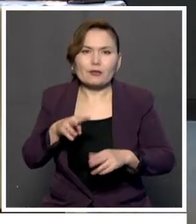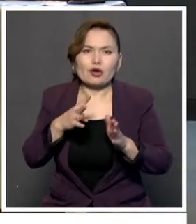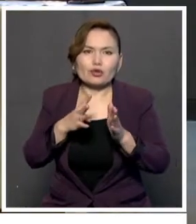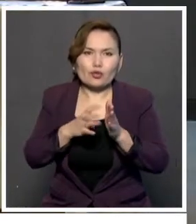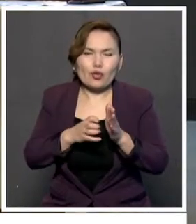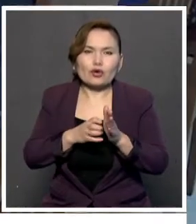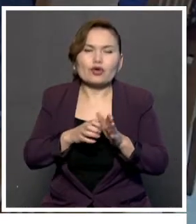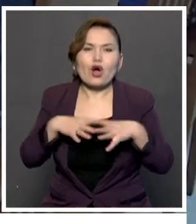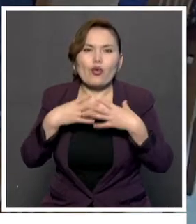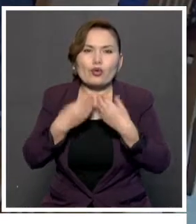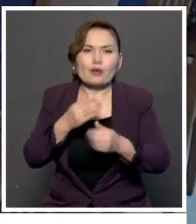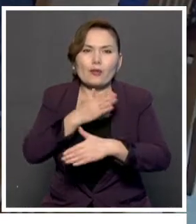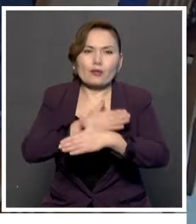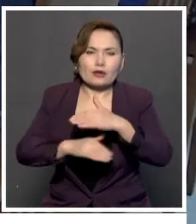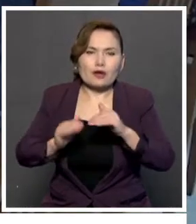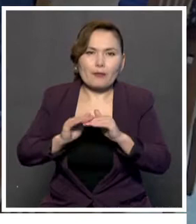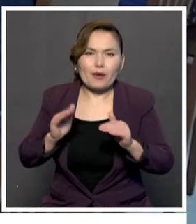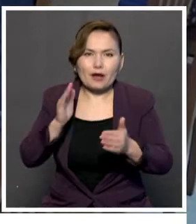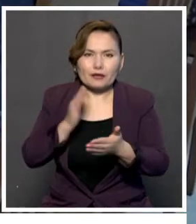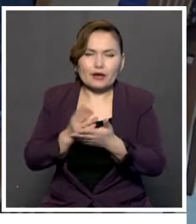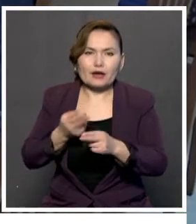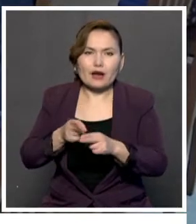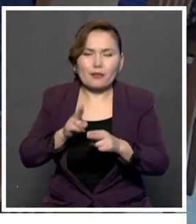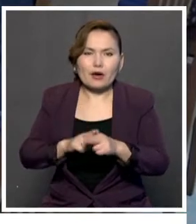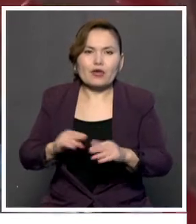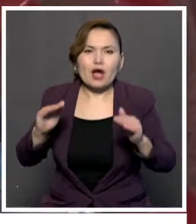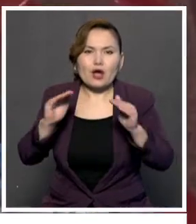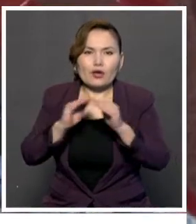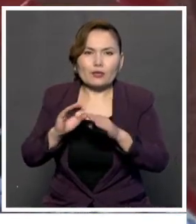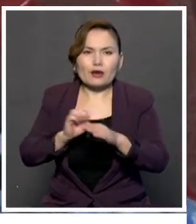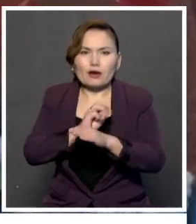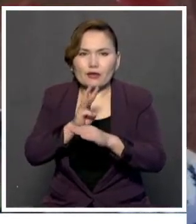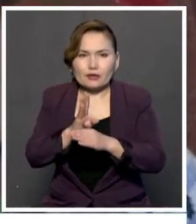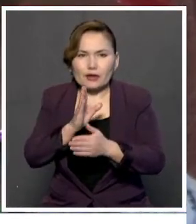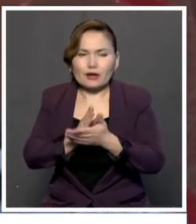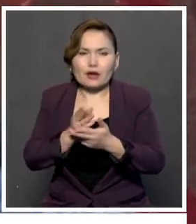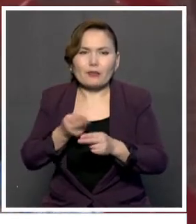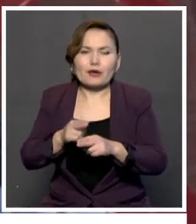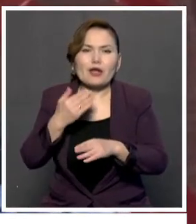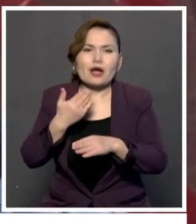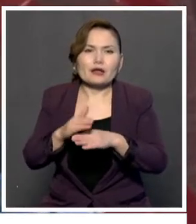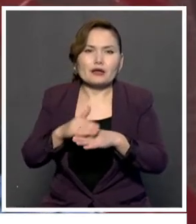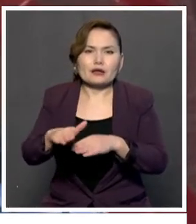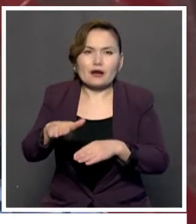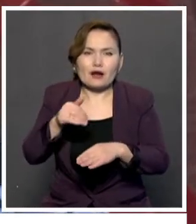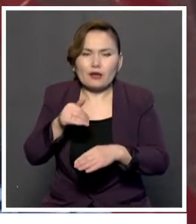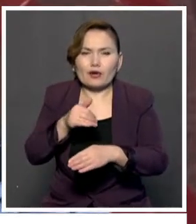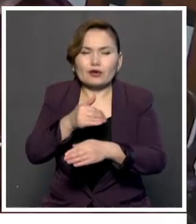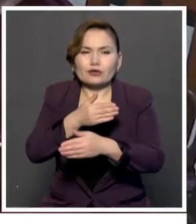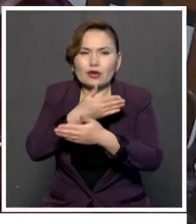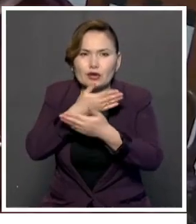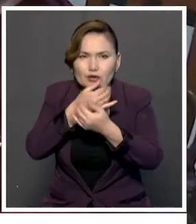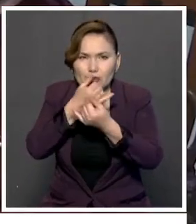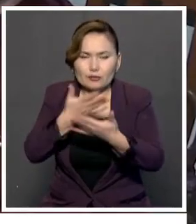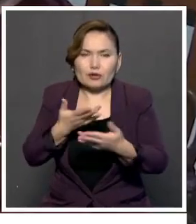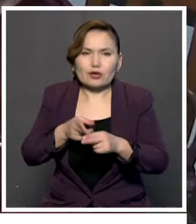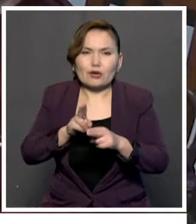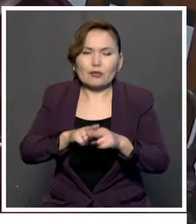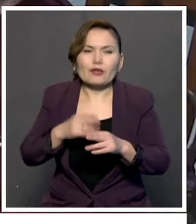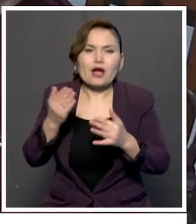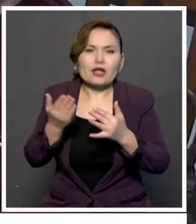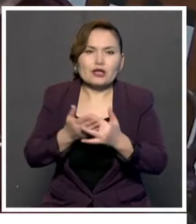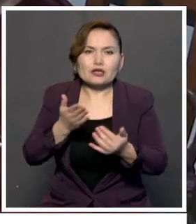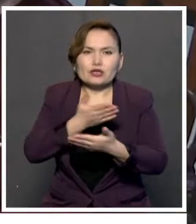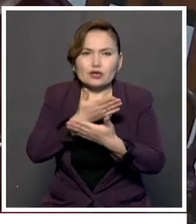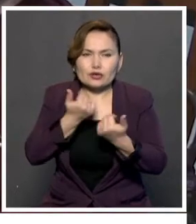отбасы мүгедек бала тәрбиелеп отыр. Олардың дені баспанамен қамтылған. Ал несие алайын десе, жеңілдік жоқ. Аналардың арыз шағымын